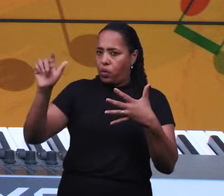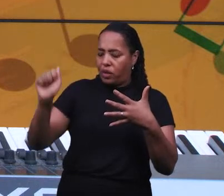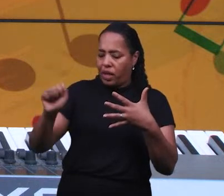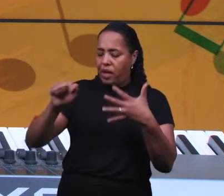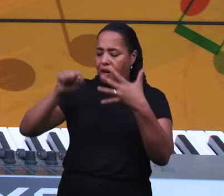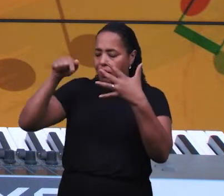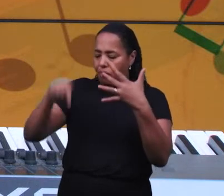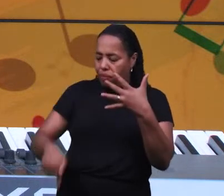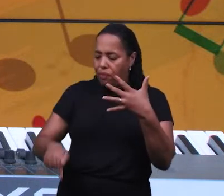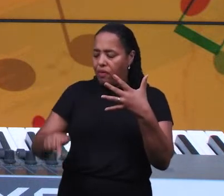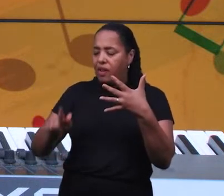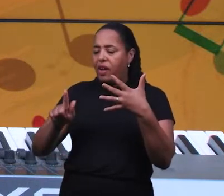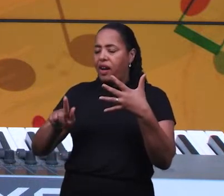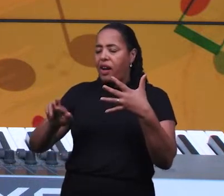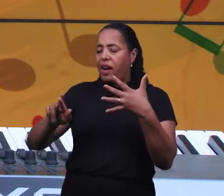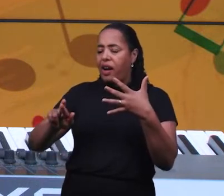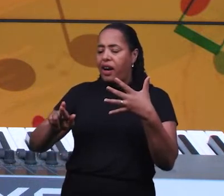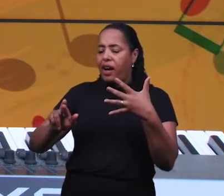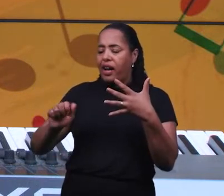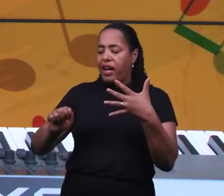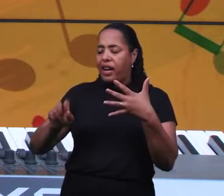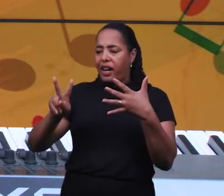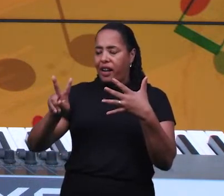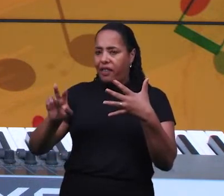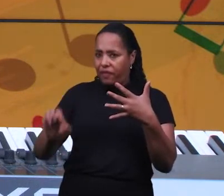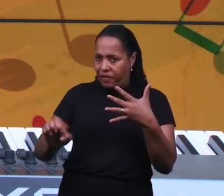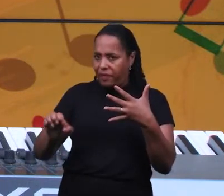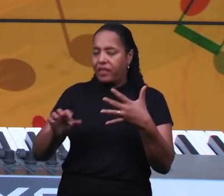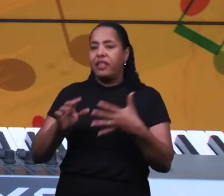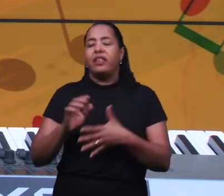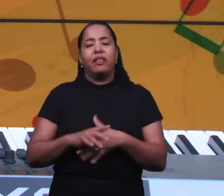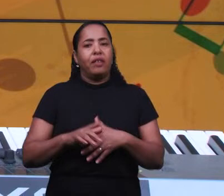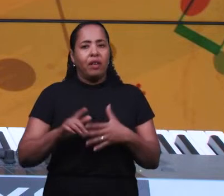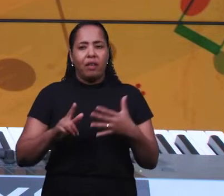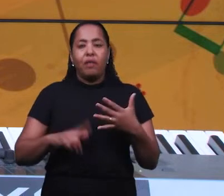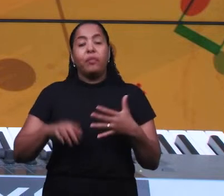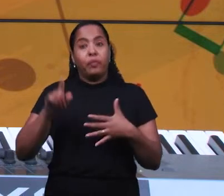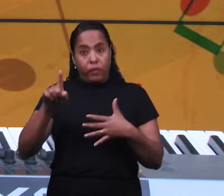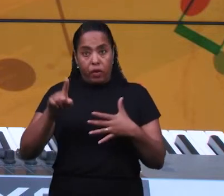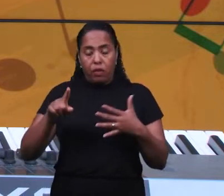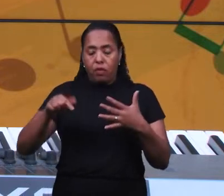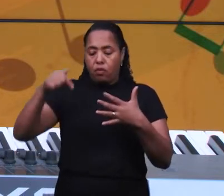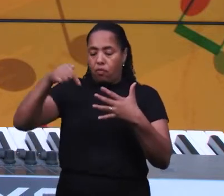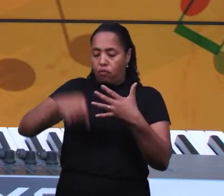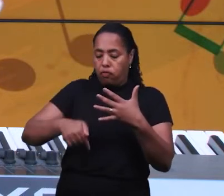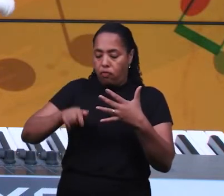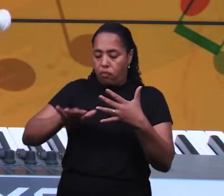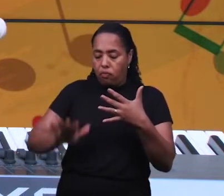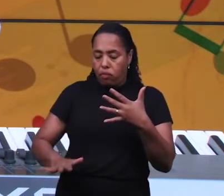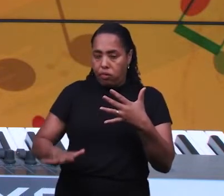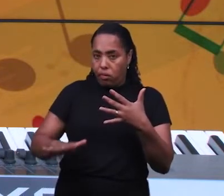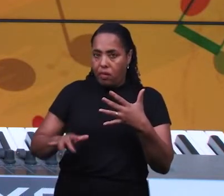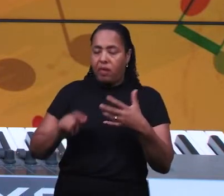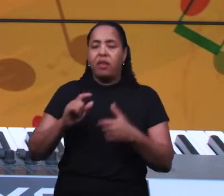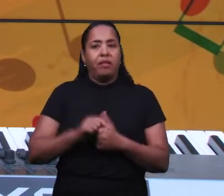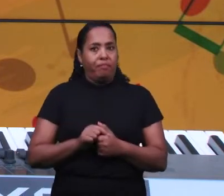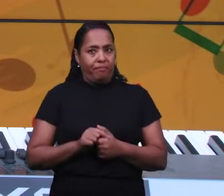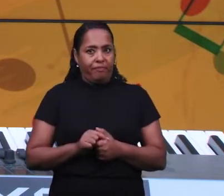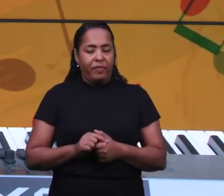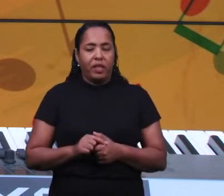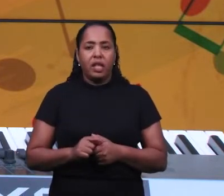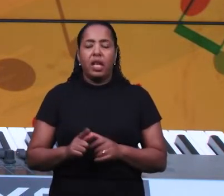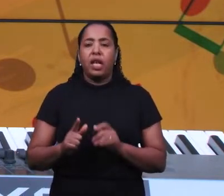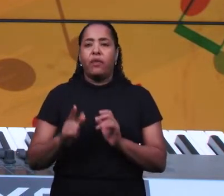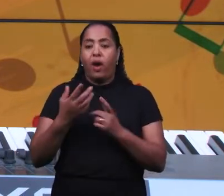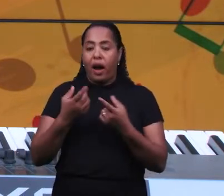haute, sont des notes plus aiguës. C'est plus bas, c'est grave. Nous allons voir dans la flûte et après on va faire la louange dans